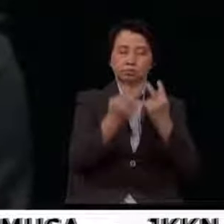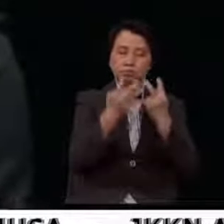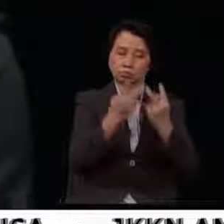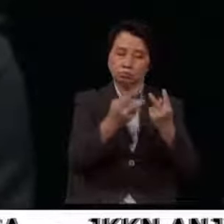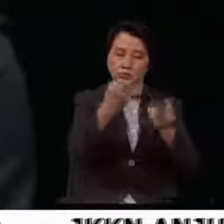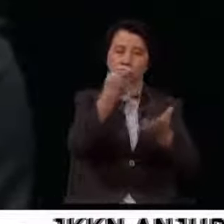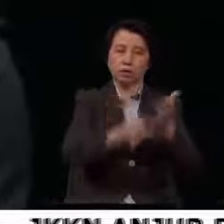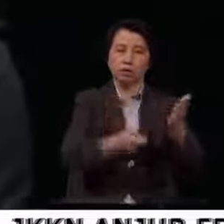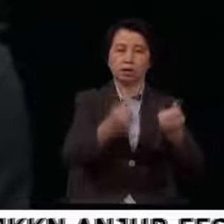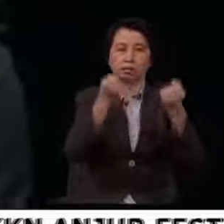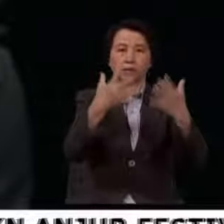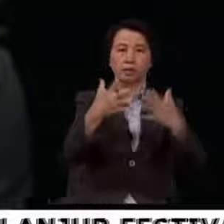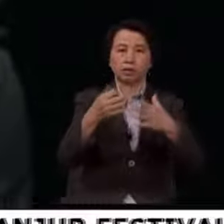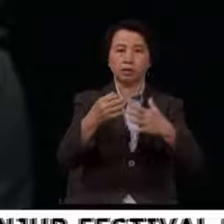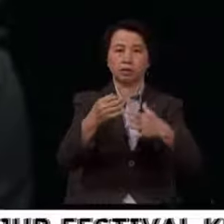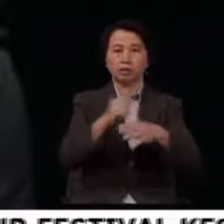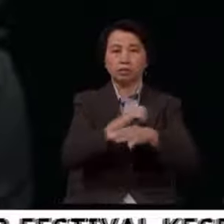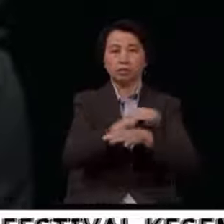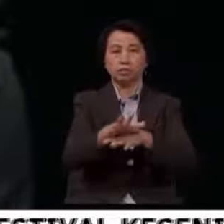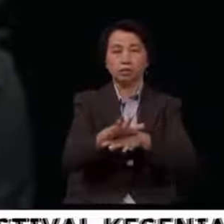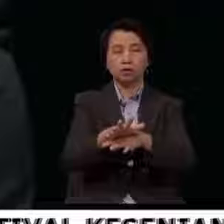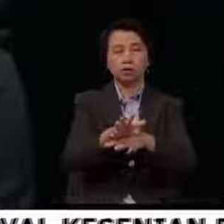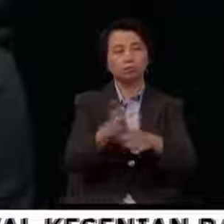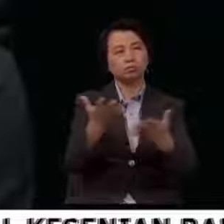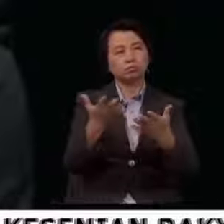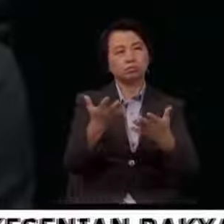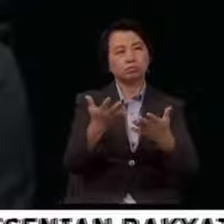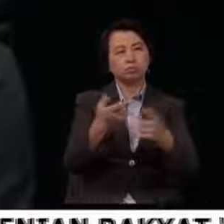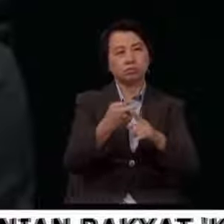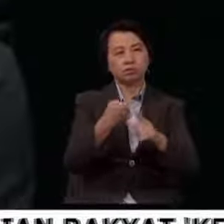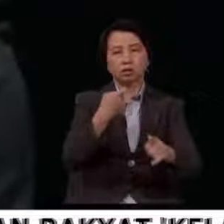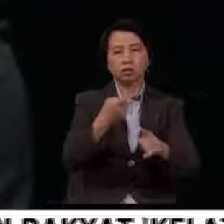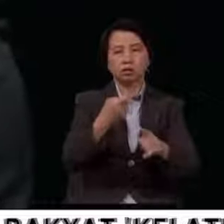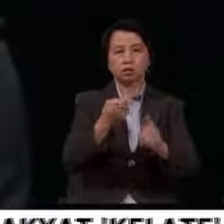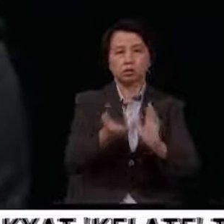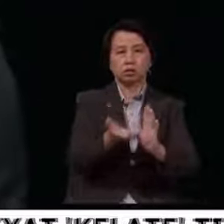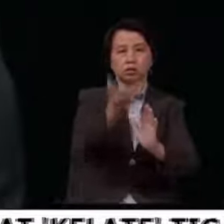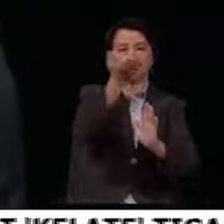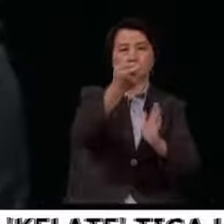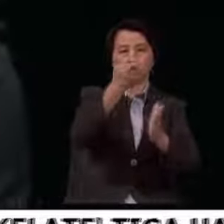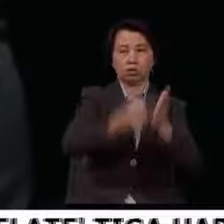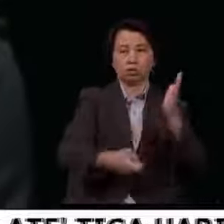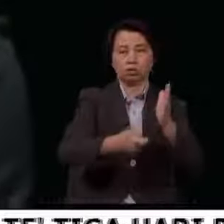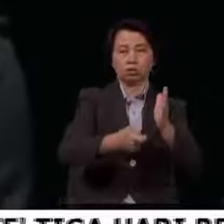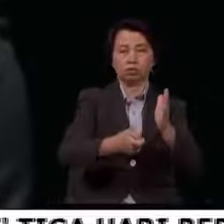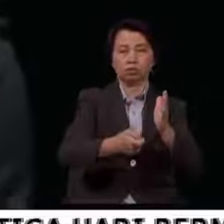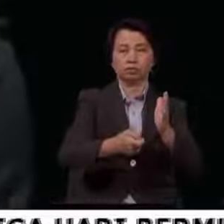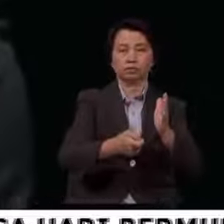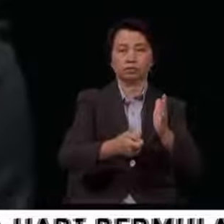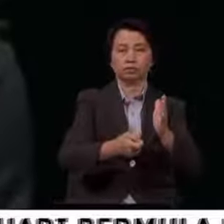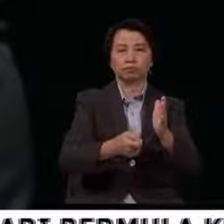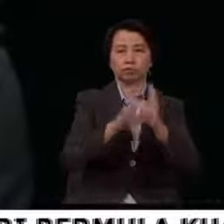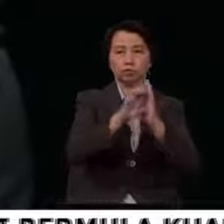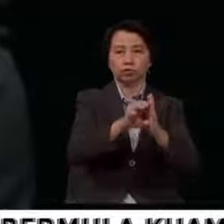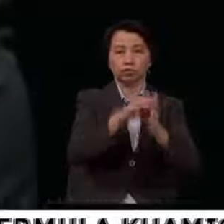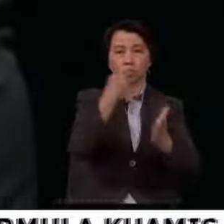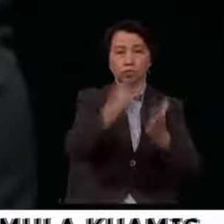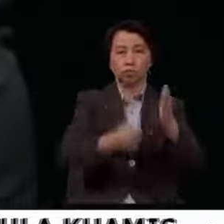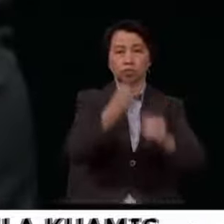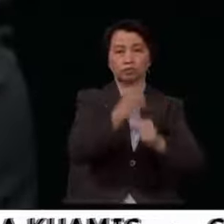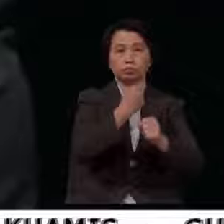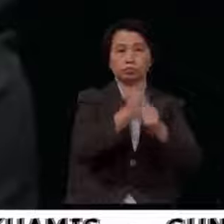termasuklah baju permintaan dan penawaran Sutra keadaan cuaca jadi